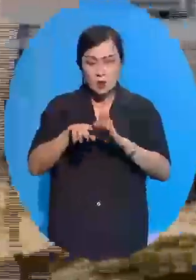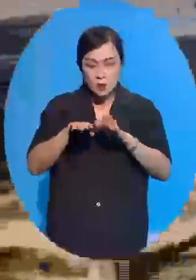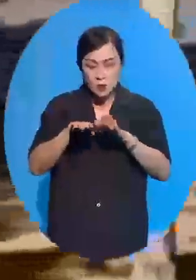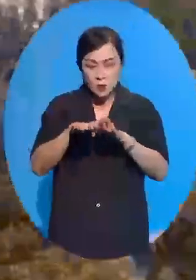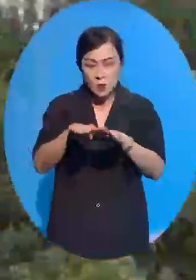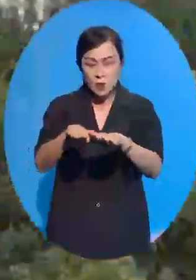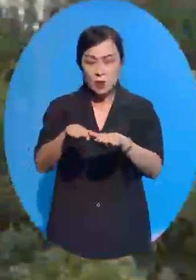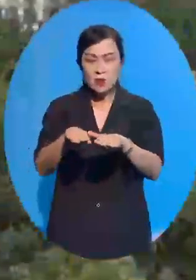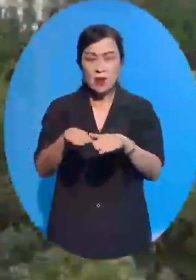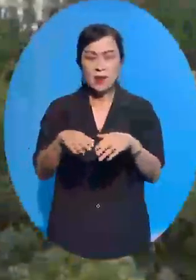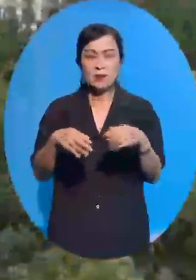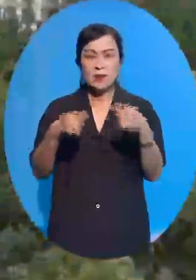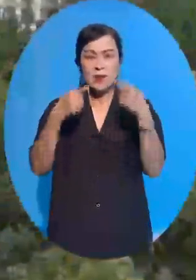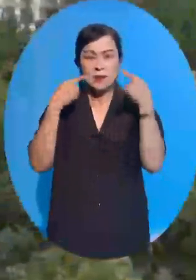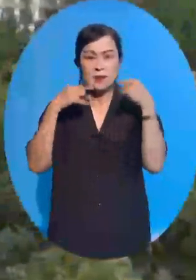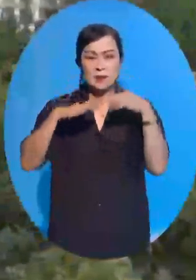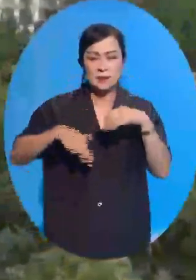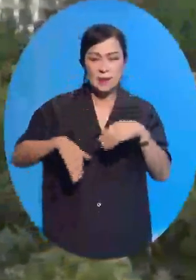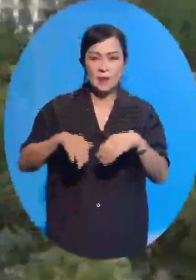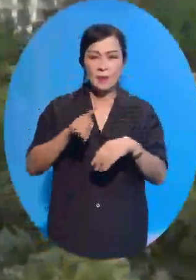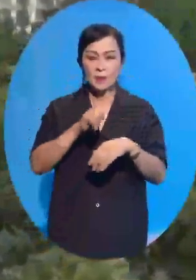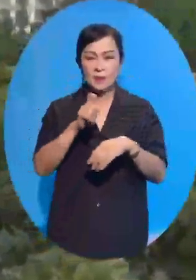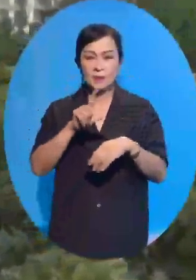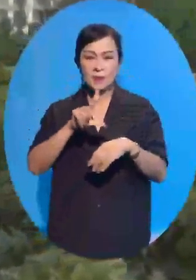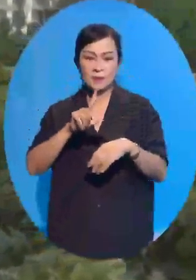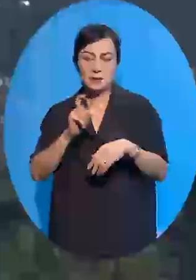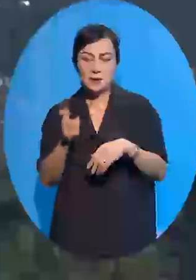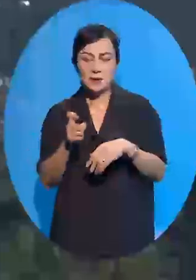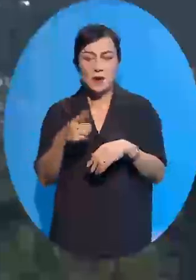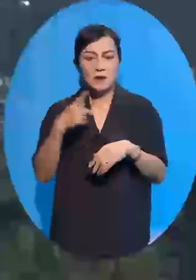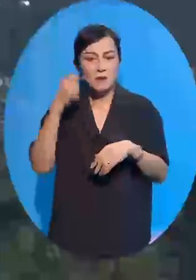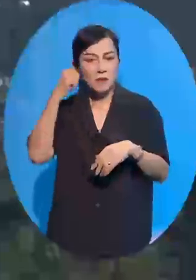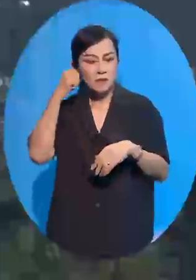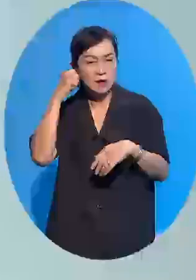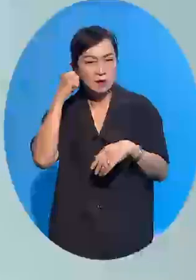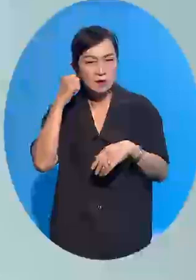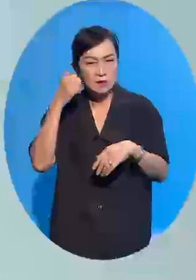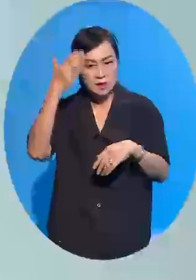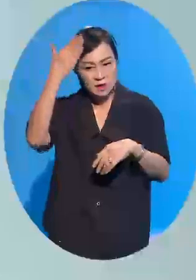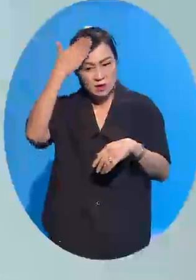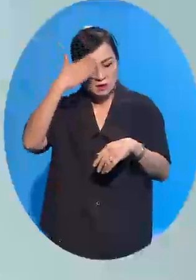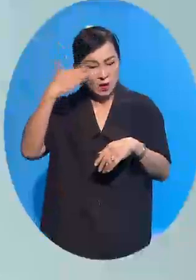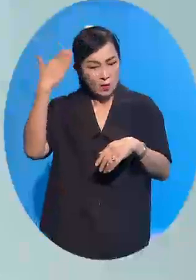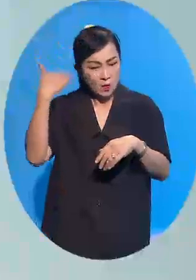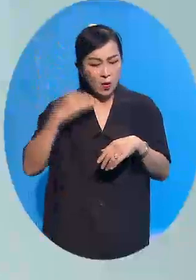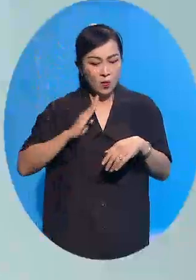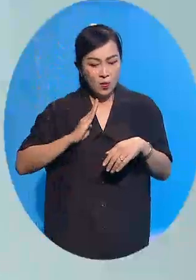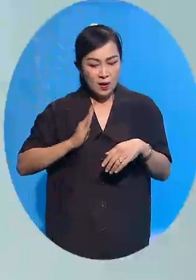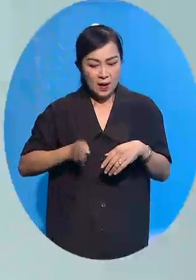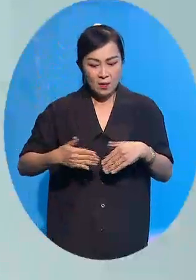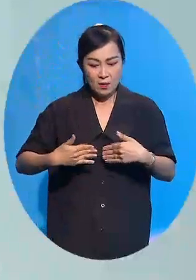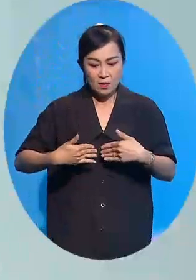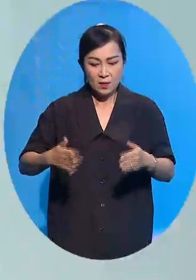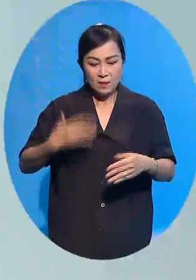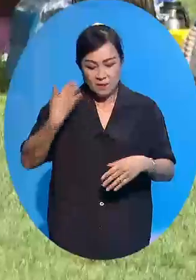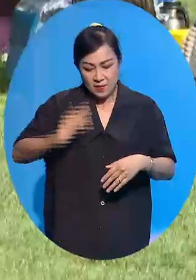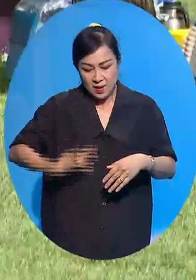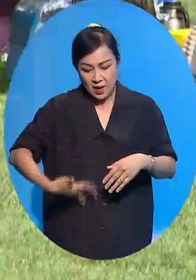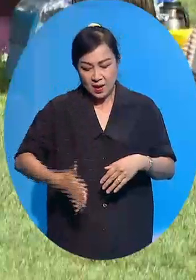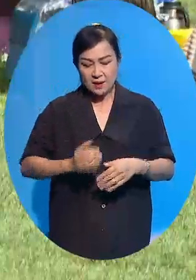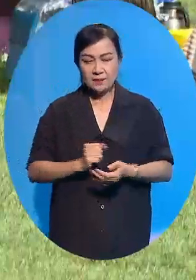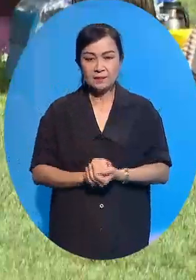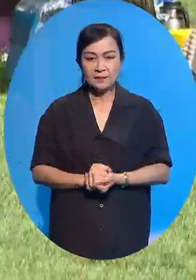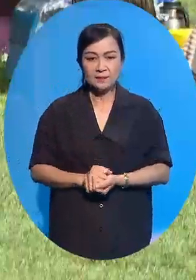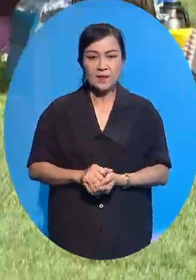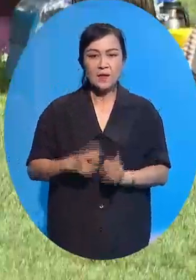Iran được áp đặt sau cuộc cách mạng năm 1979, phụ nữ có nghĩa vụ che tóc và mặc quần áo dài, rộng rãi để ngụy trang.